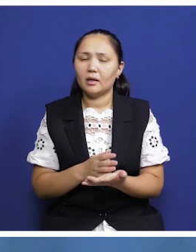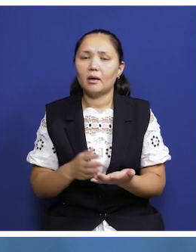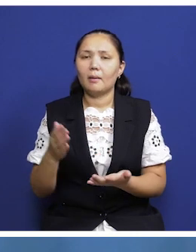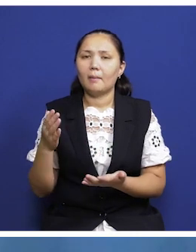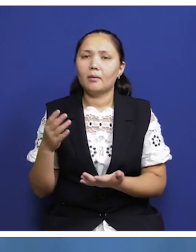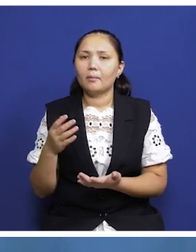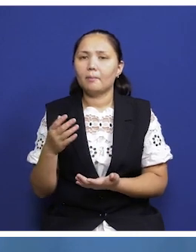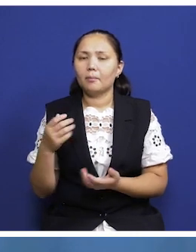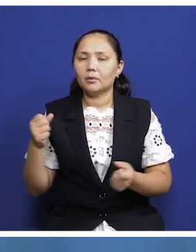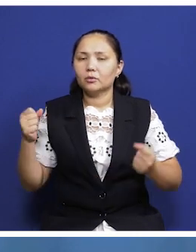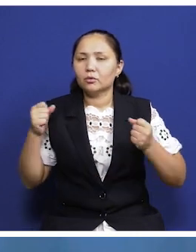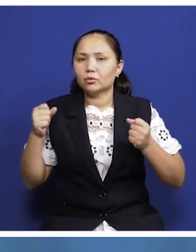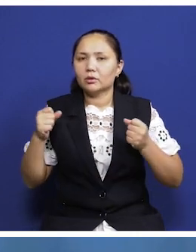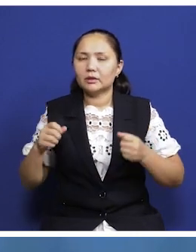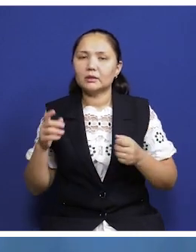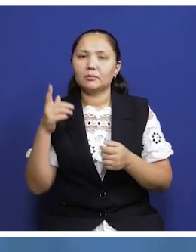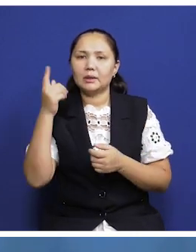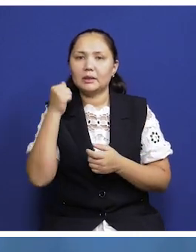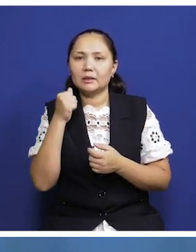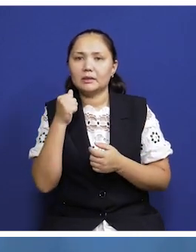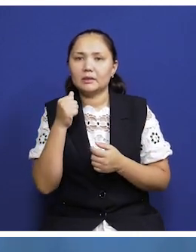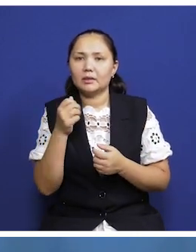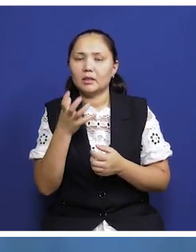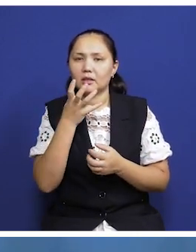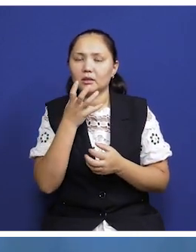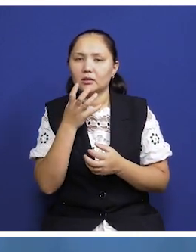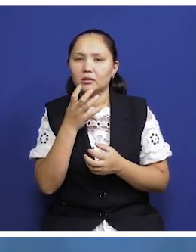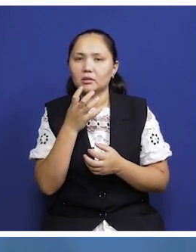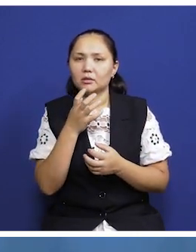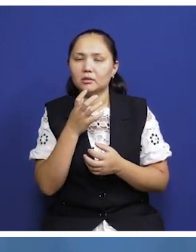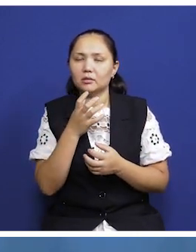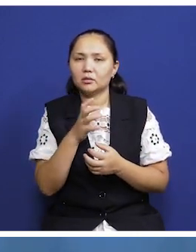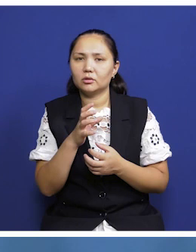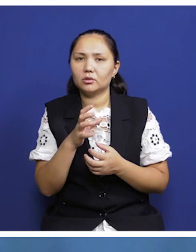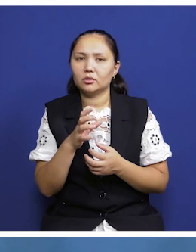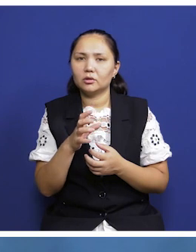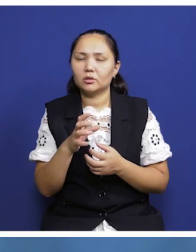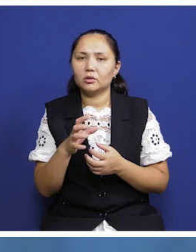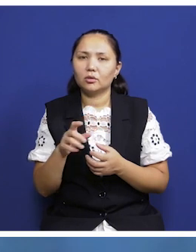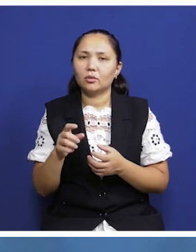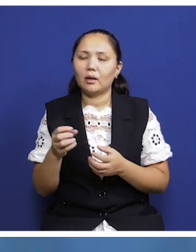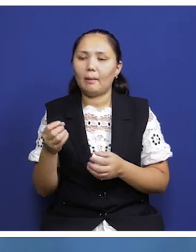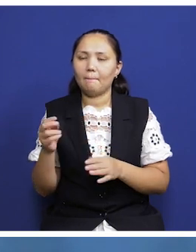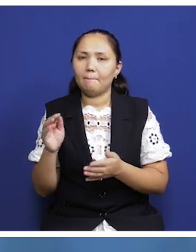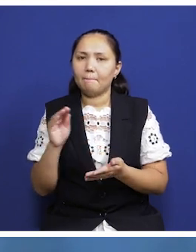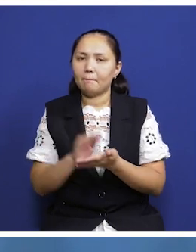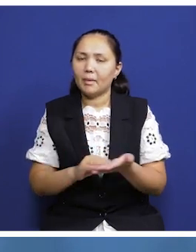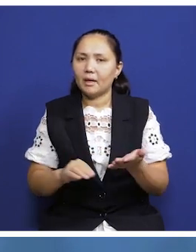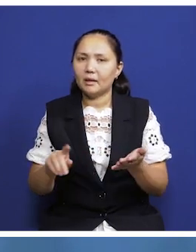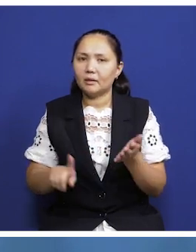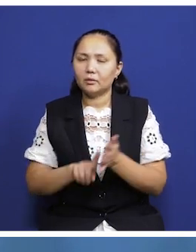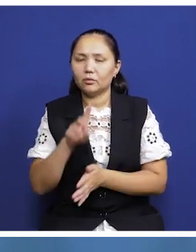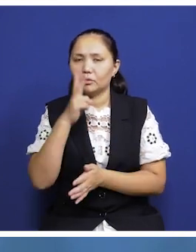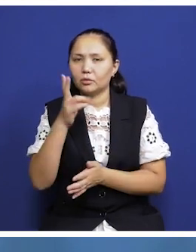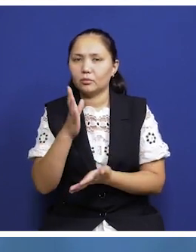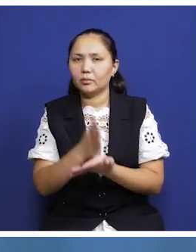суық кетіп көмір жетпей қалады. Көмір сонда күн суық болған кезде бізде бағалар өсіп кетеді, сол жақтан кішкене тұрақсыз болып қалуы мүмкін. Сол